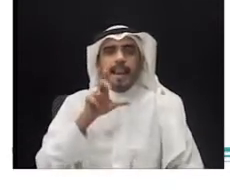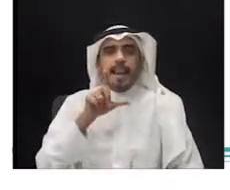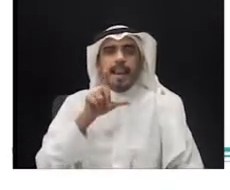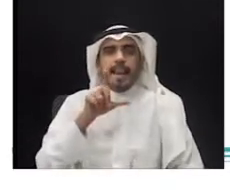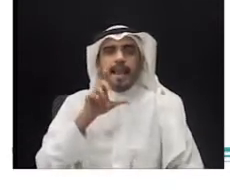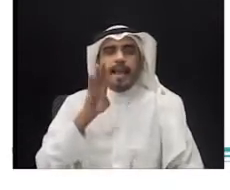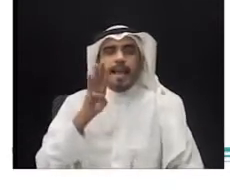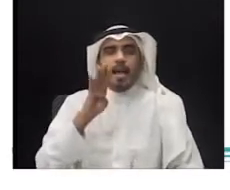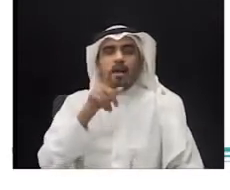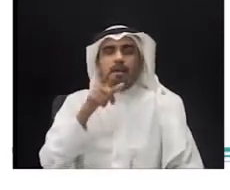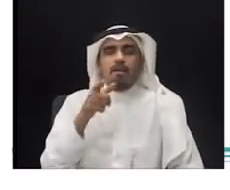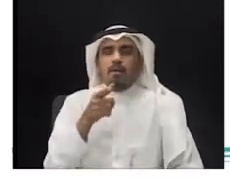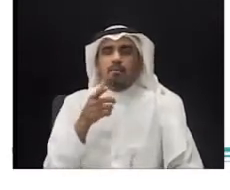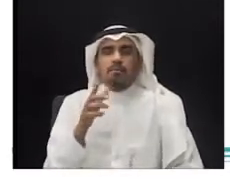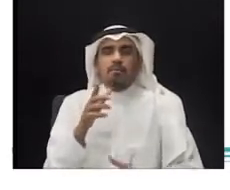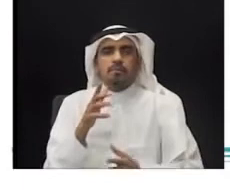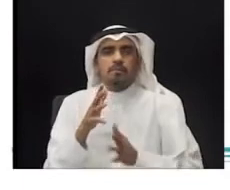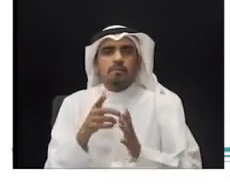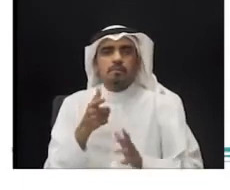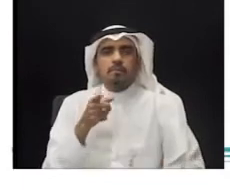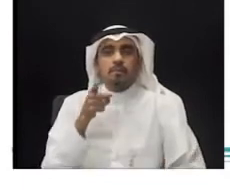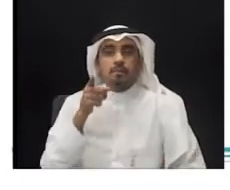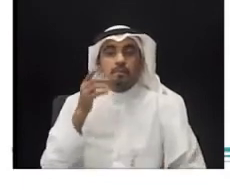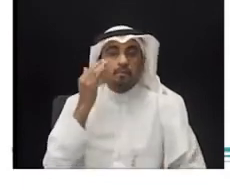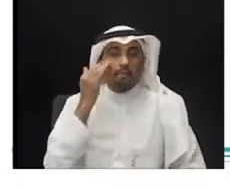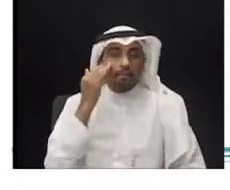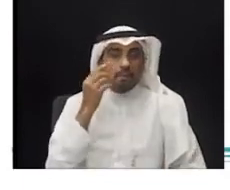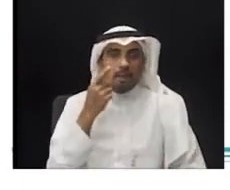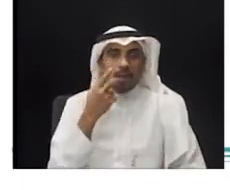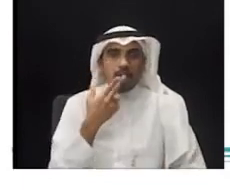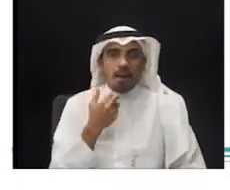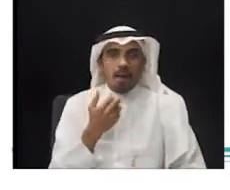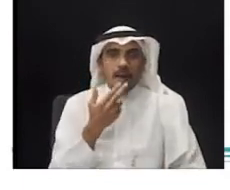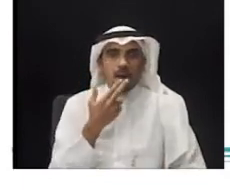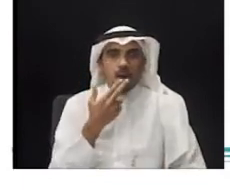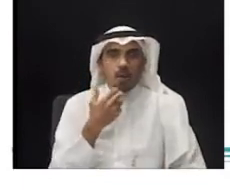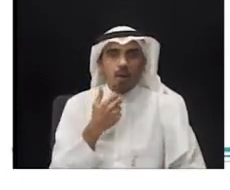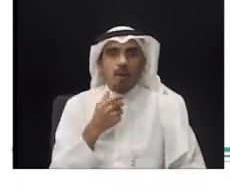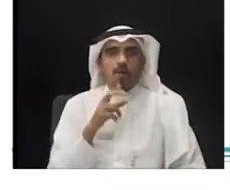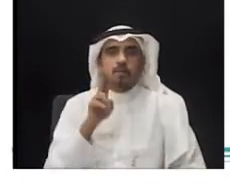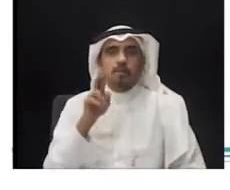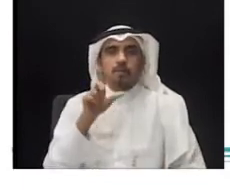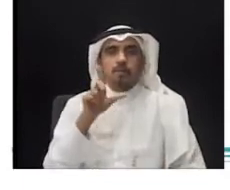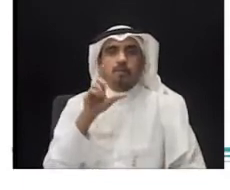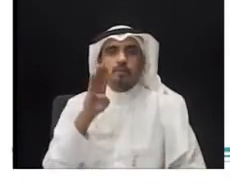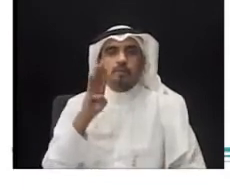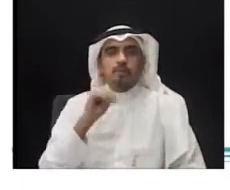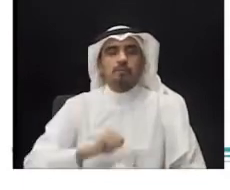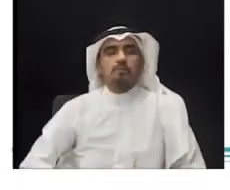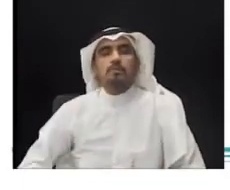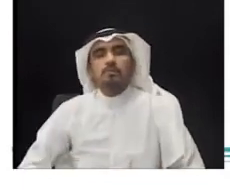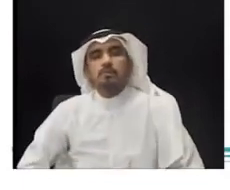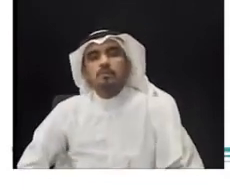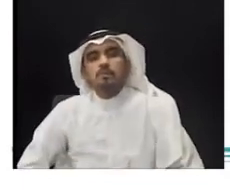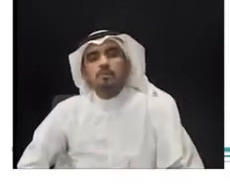أحسنتم، تلك. وأشارت إلى ماذا؟ أشارت إلى النقاوة. جاءت تلك